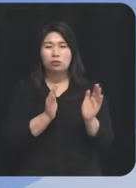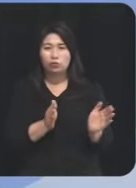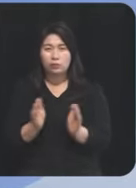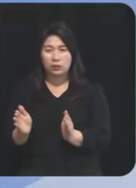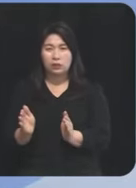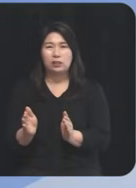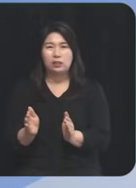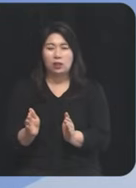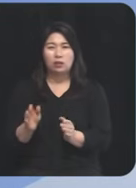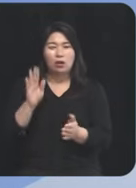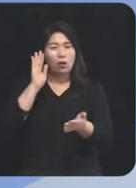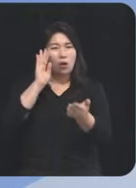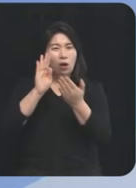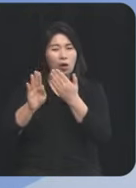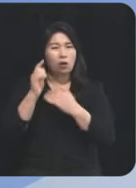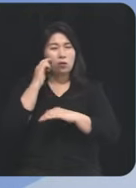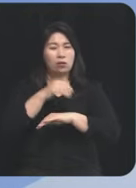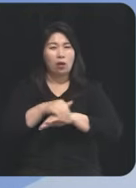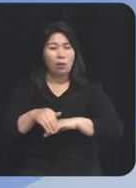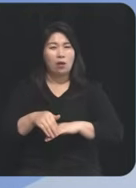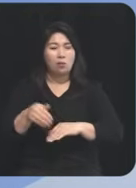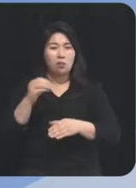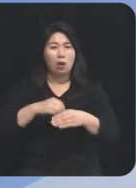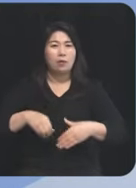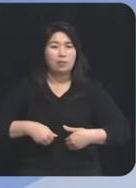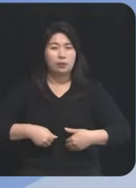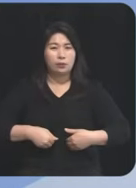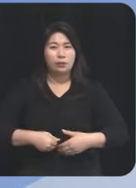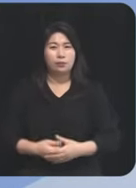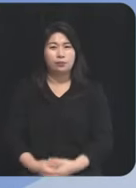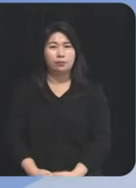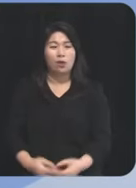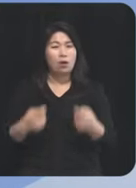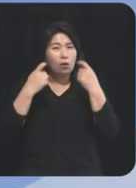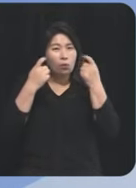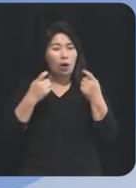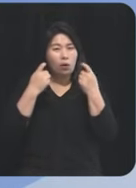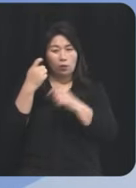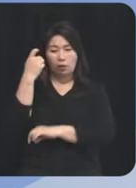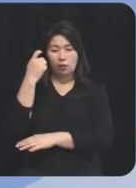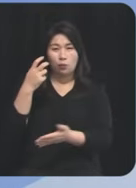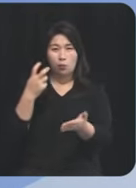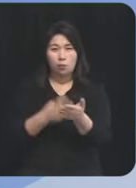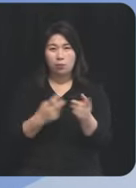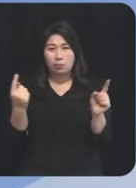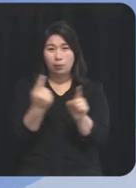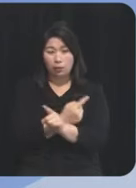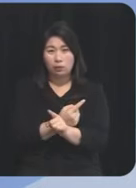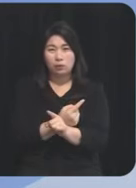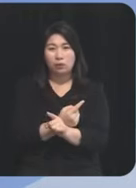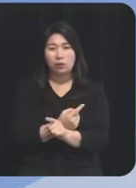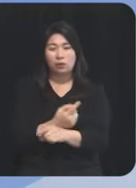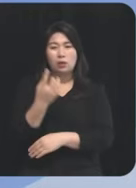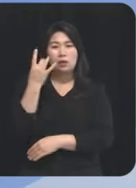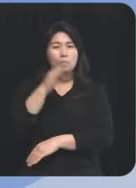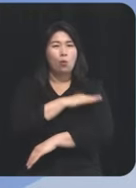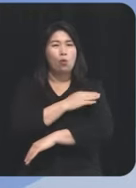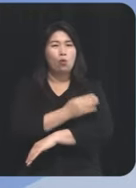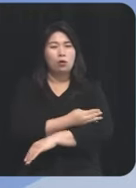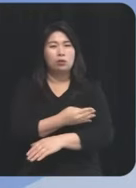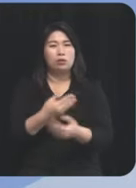때 필요하다 이런 생각을 갖습니다. 그리고 저는 관광기본법을 개정해서 관광기본권